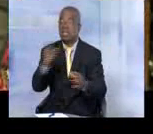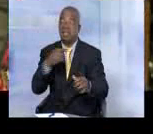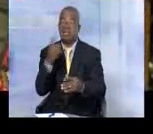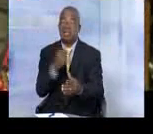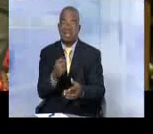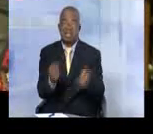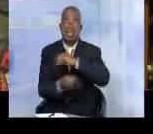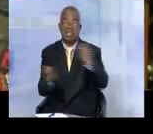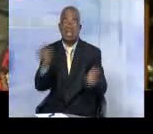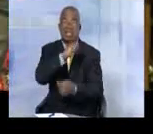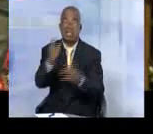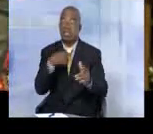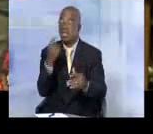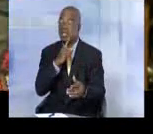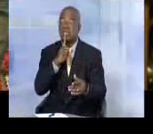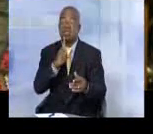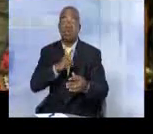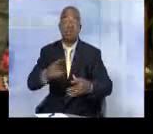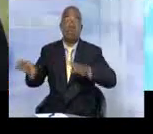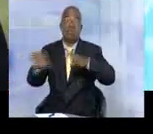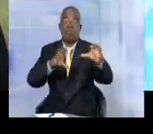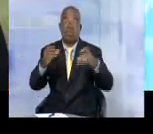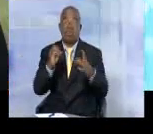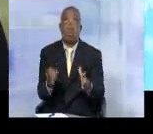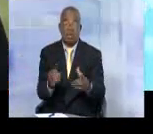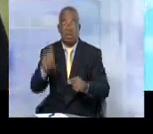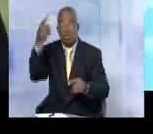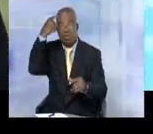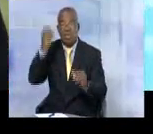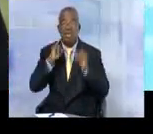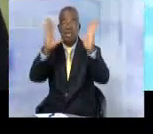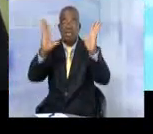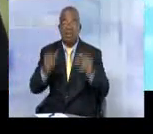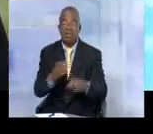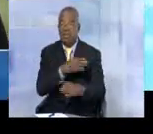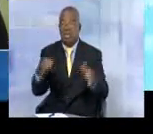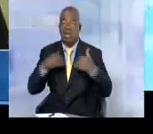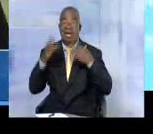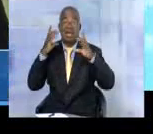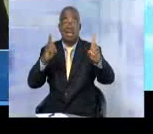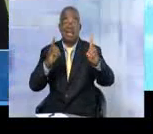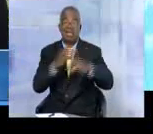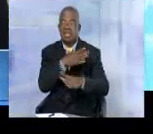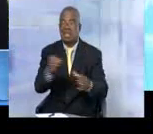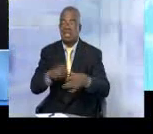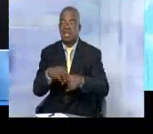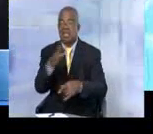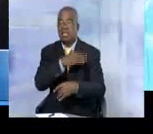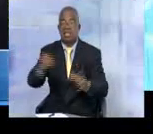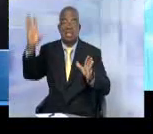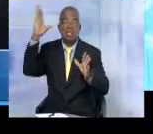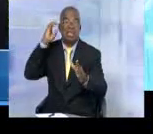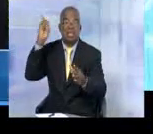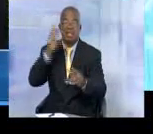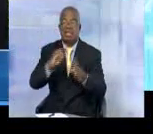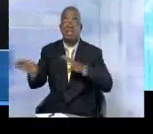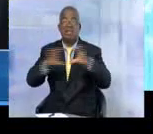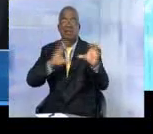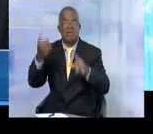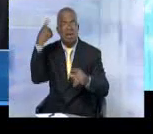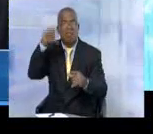dans la réglementation foncière ACD. Le gouvernement ivoirien a décidé de démocratiser la propriété et